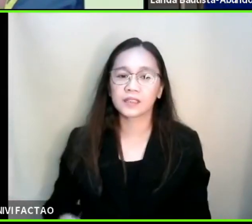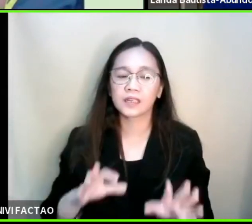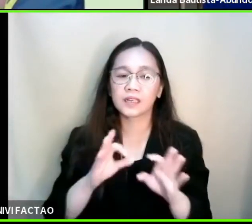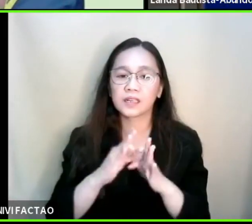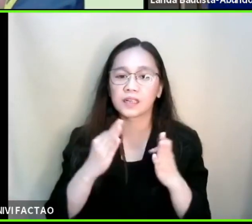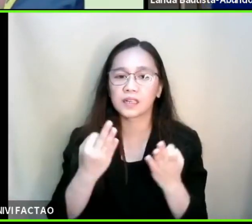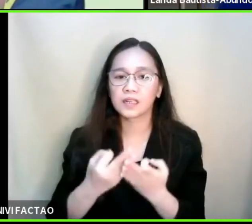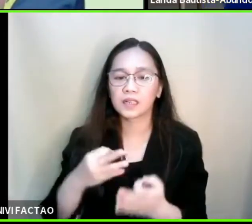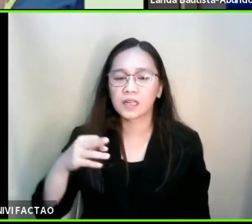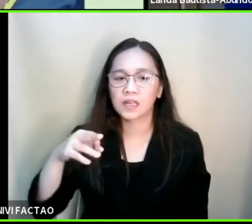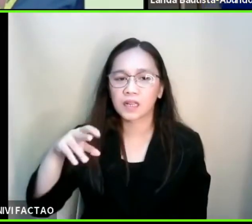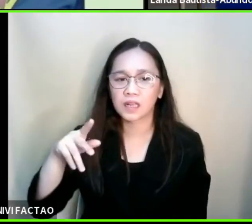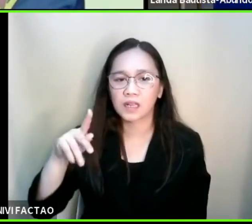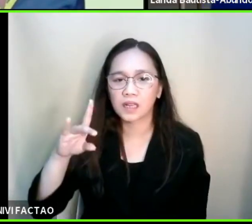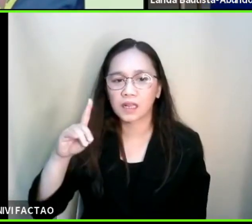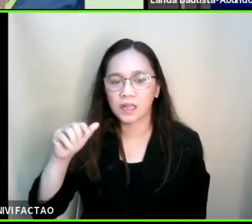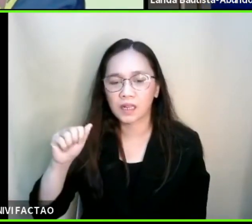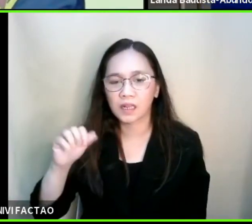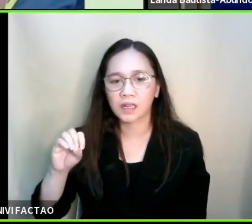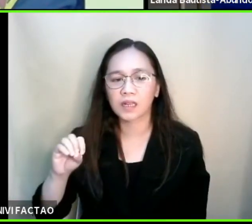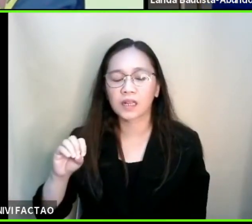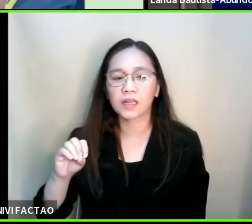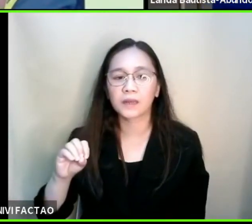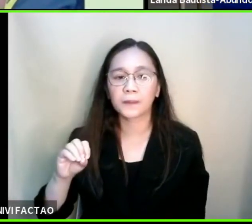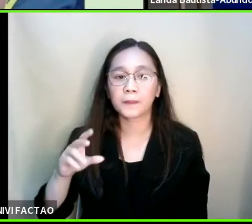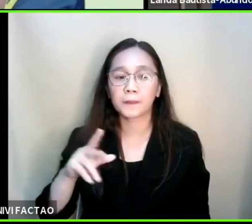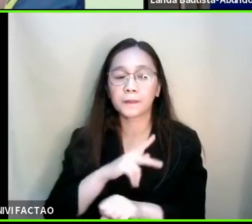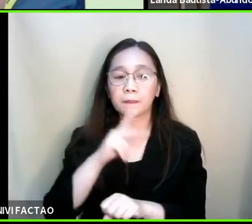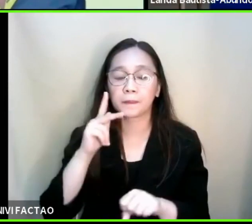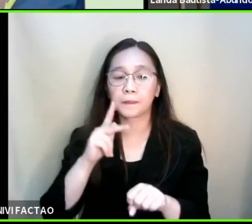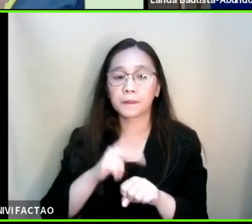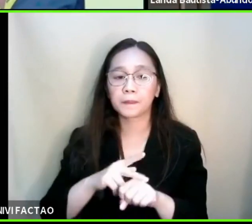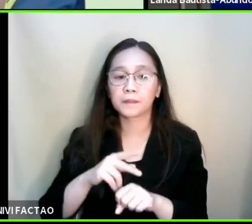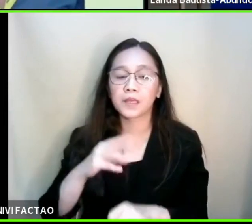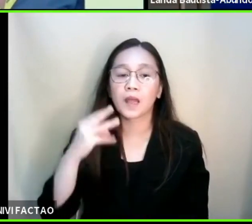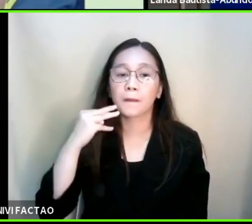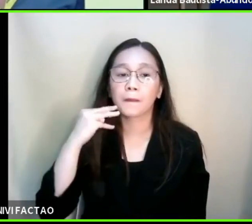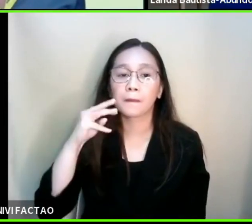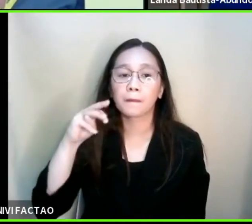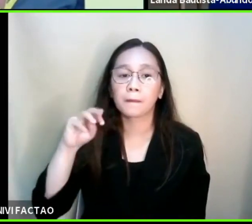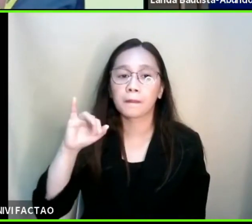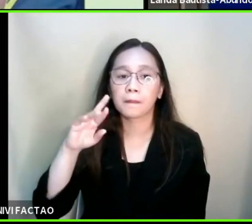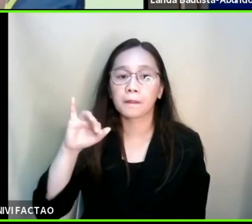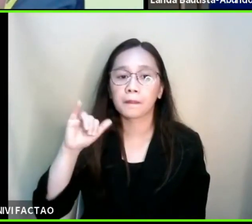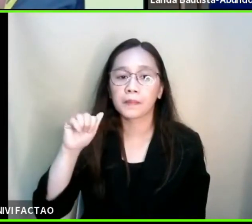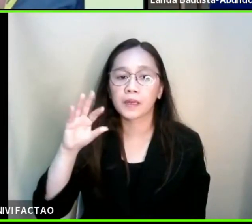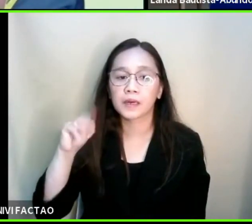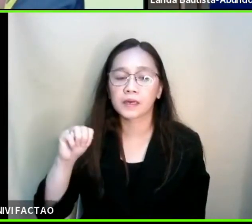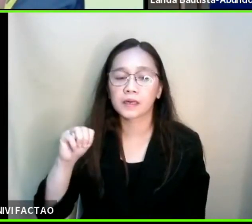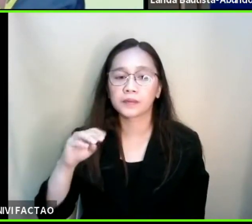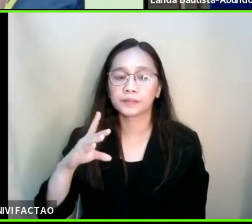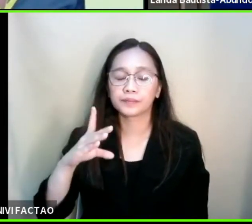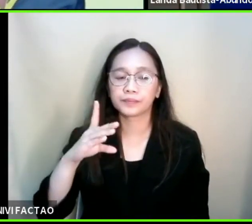buong Pilipinas, no, si Ma'am Miriam Llanos, no. And on December